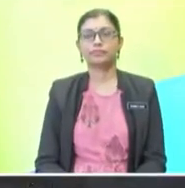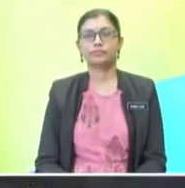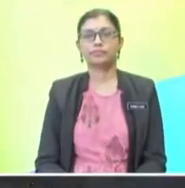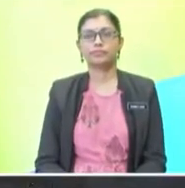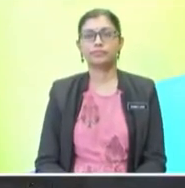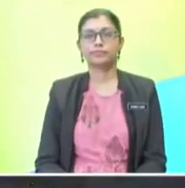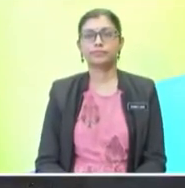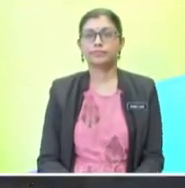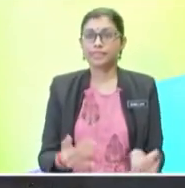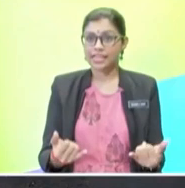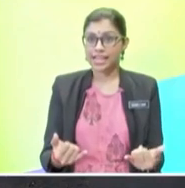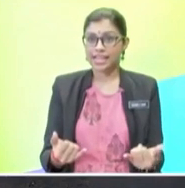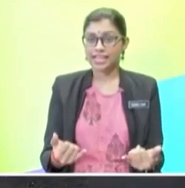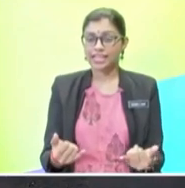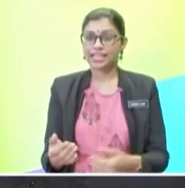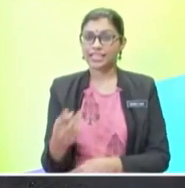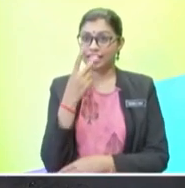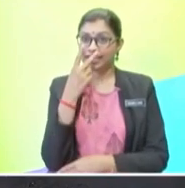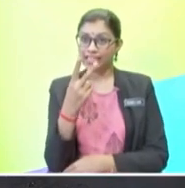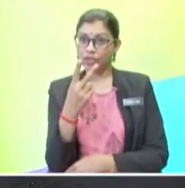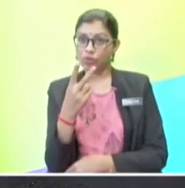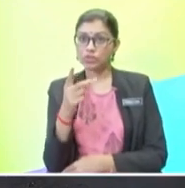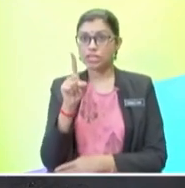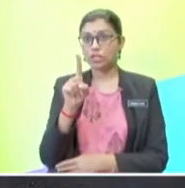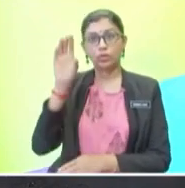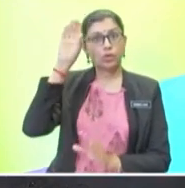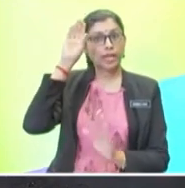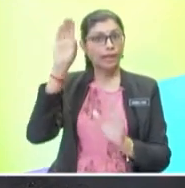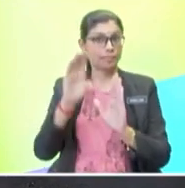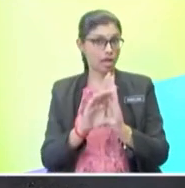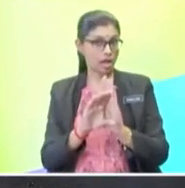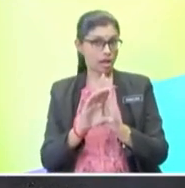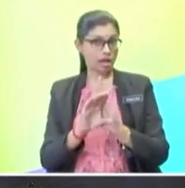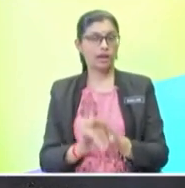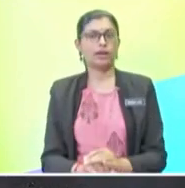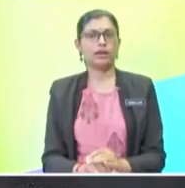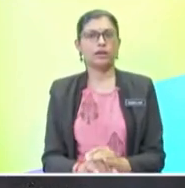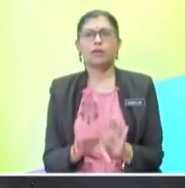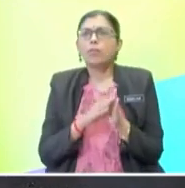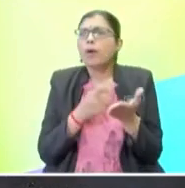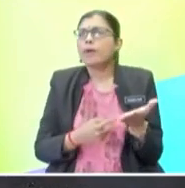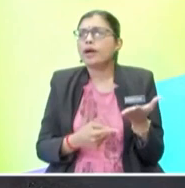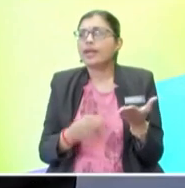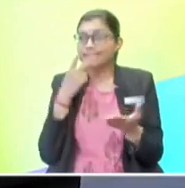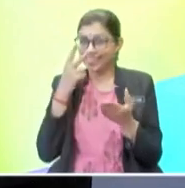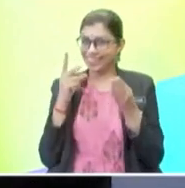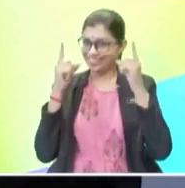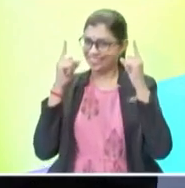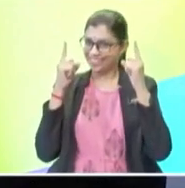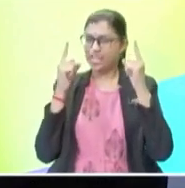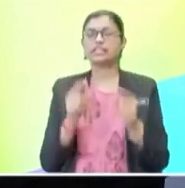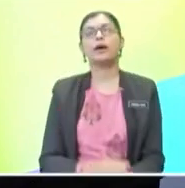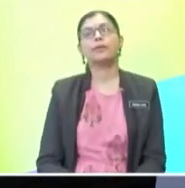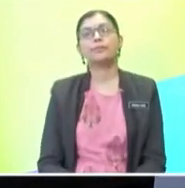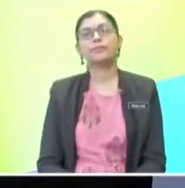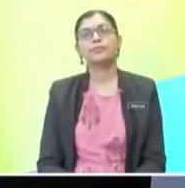nak ajak anak-anak kita ni pergi kepada satu gambar permulaan. Boleh, Ria? Gambar apa tu, cikgu? Itu dia. Yang pertama,